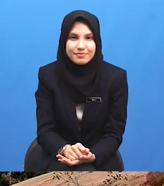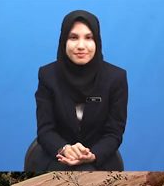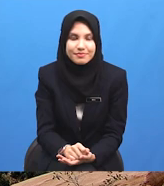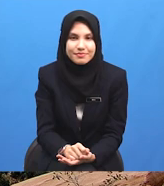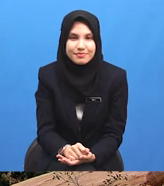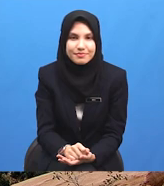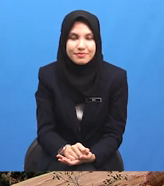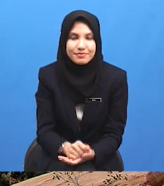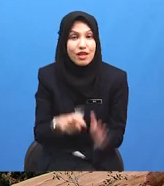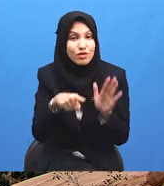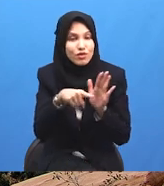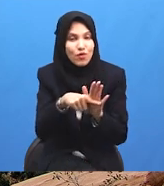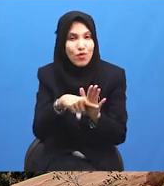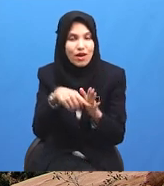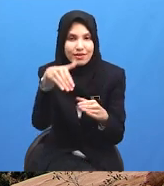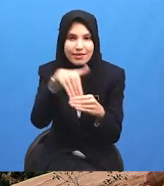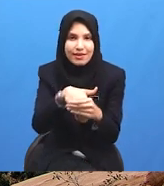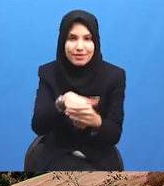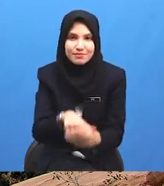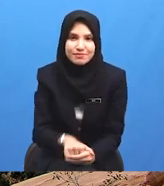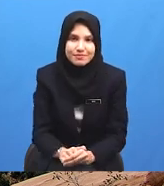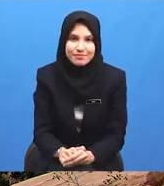Kita akan tolak ke dalam.